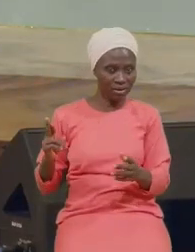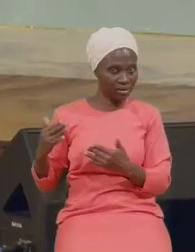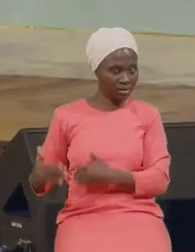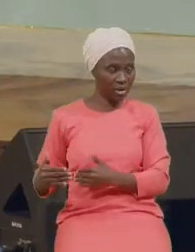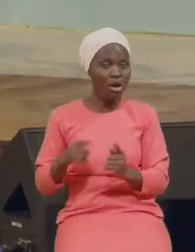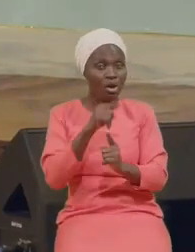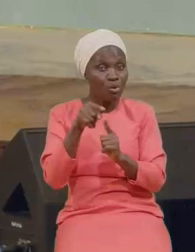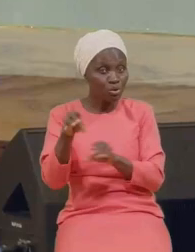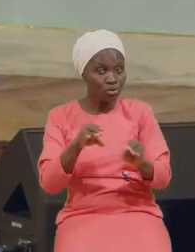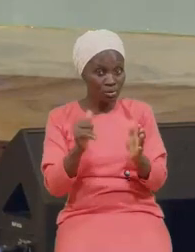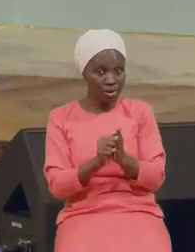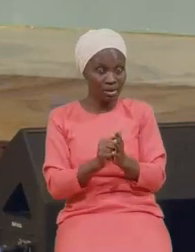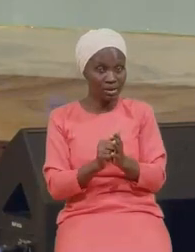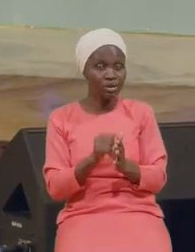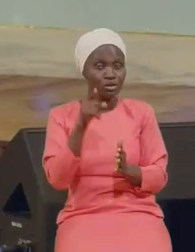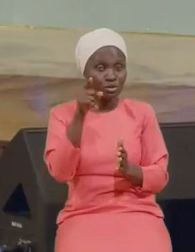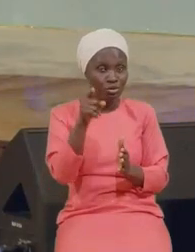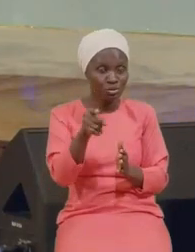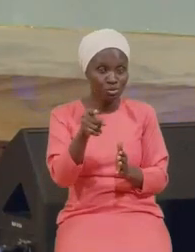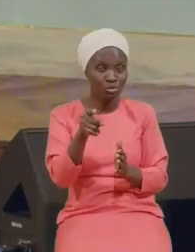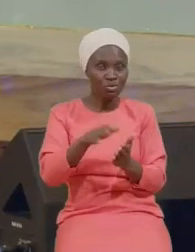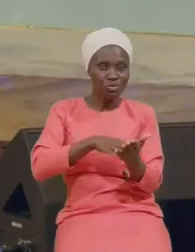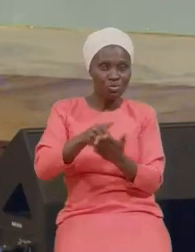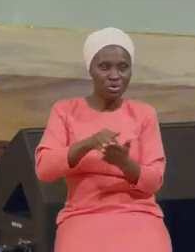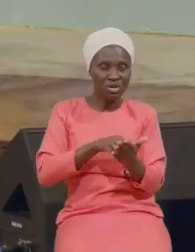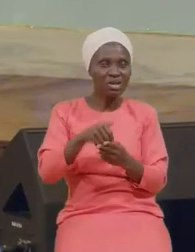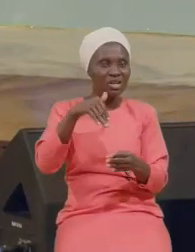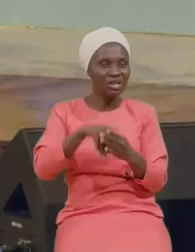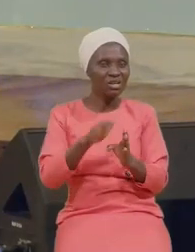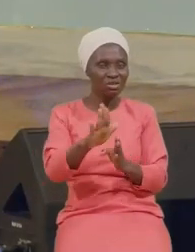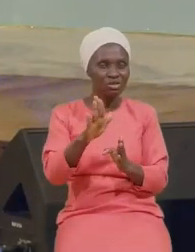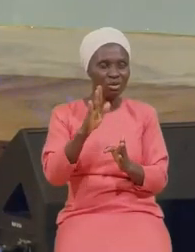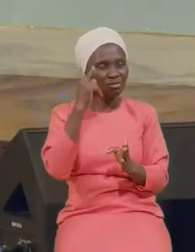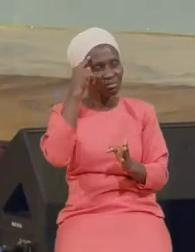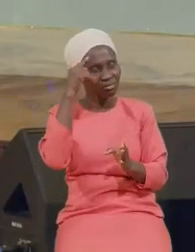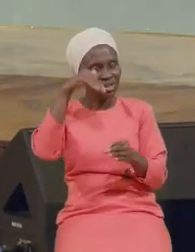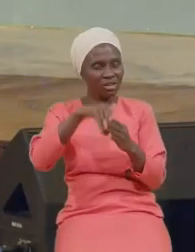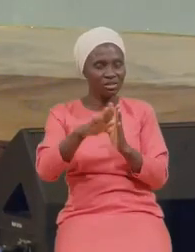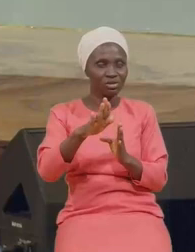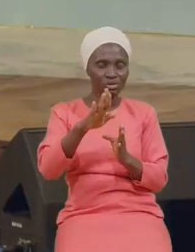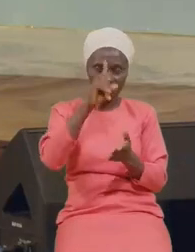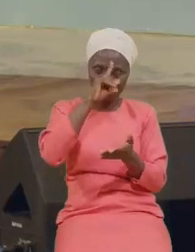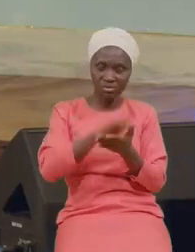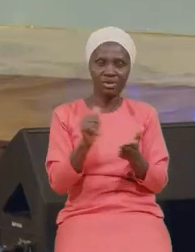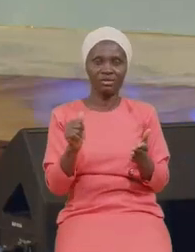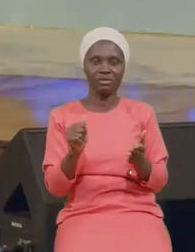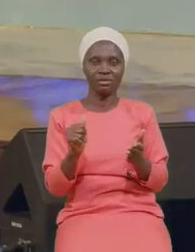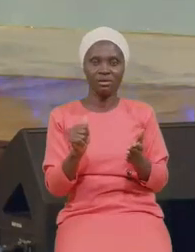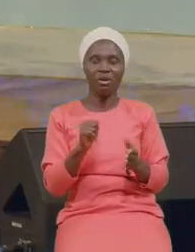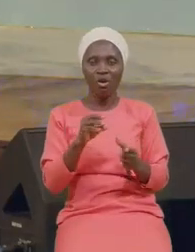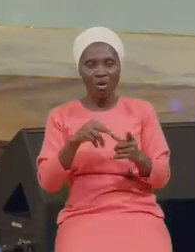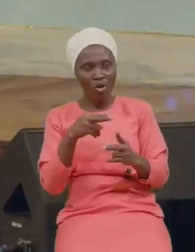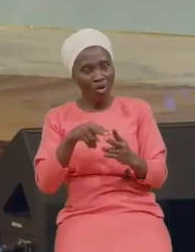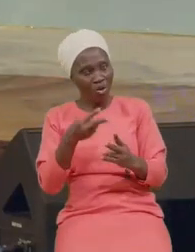cela que tu es faible dans ta conviction afin de réussir dans